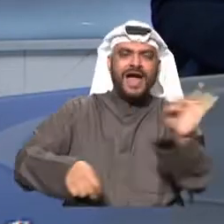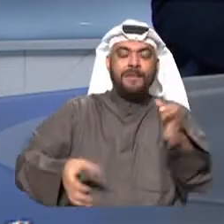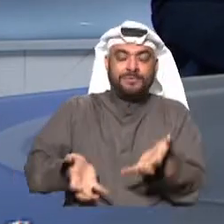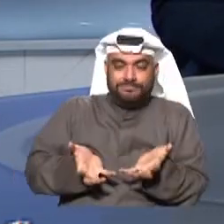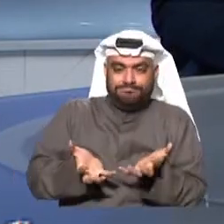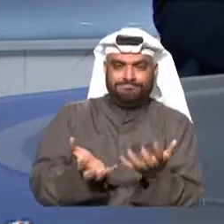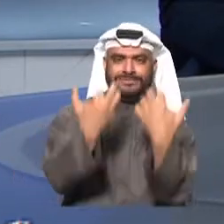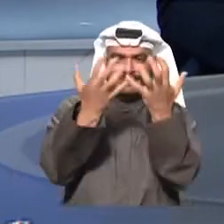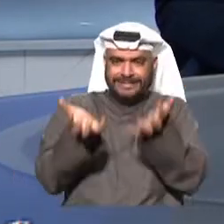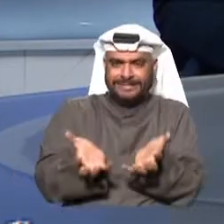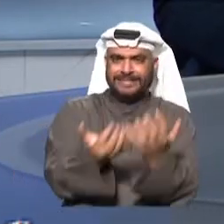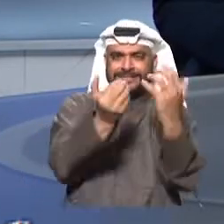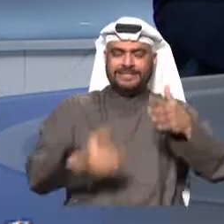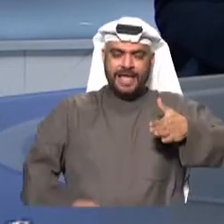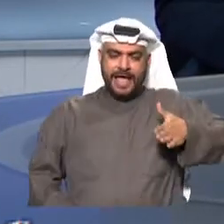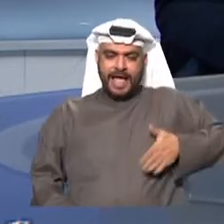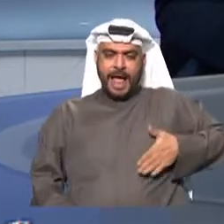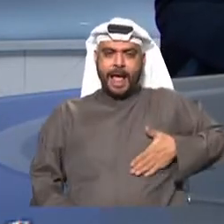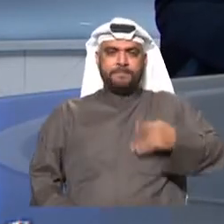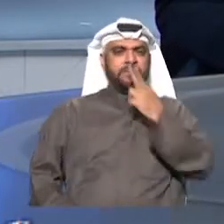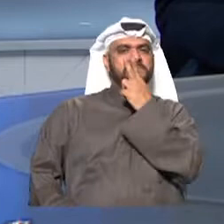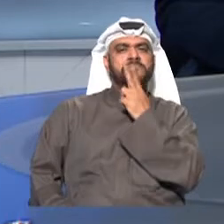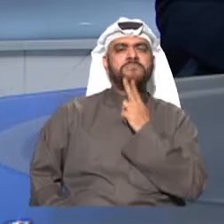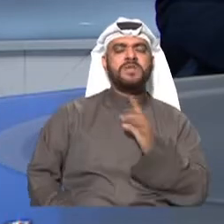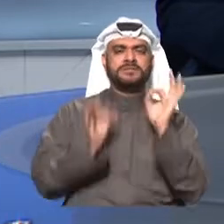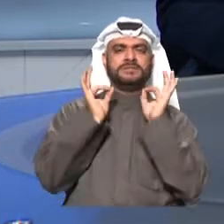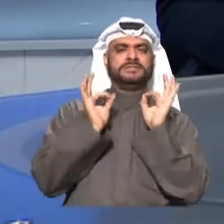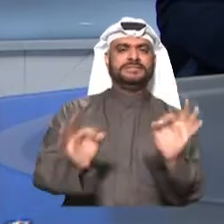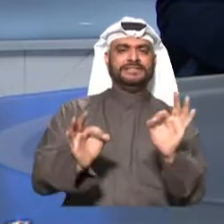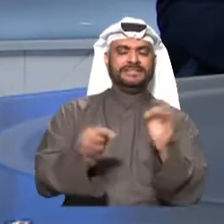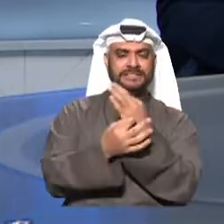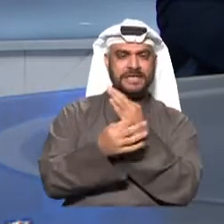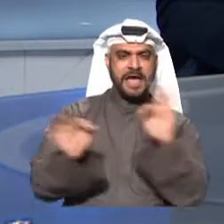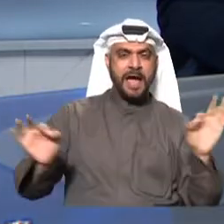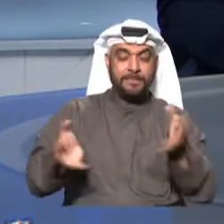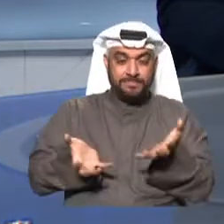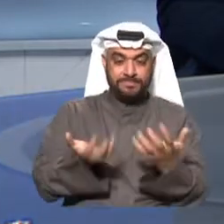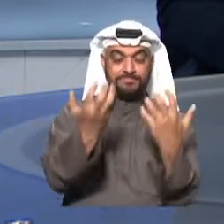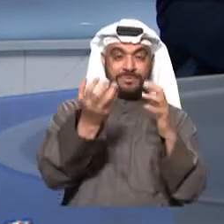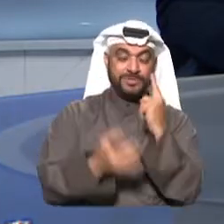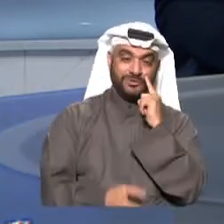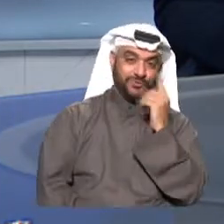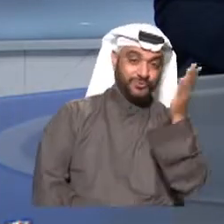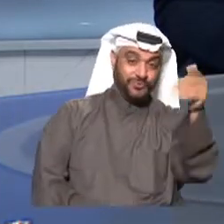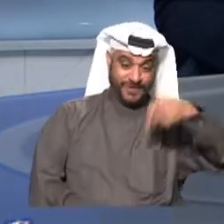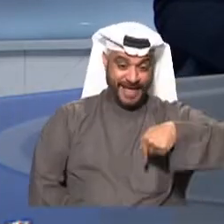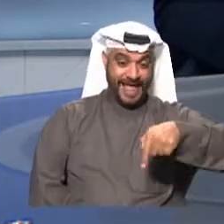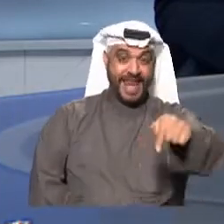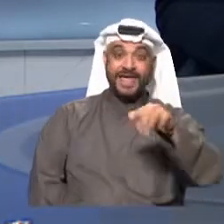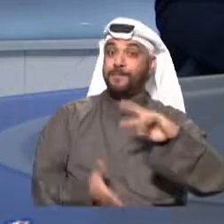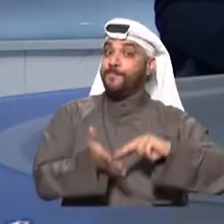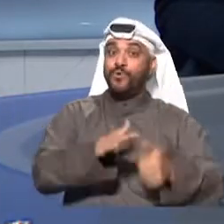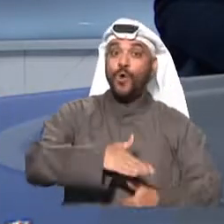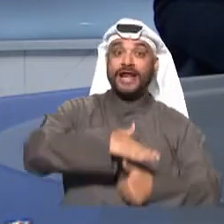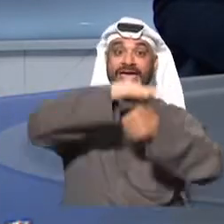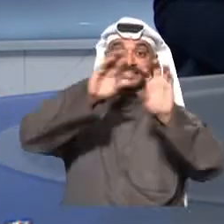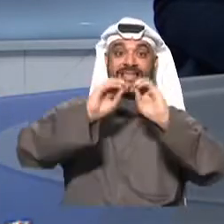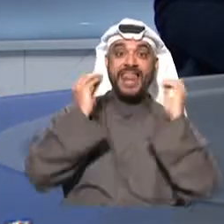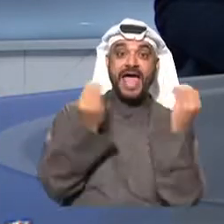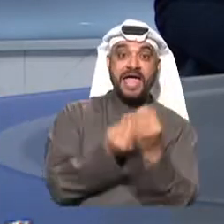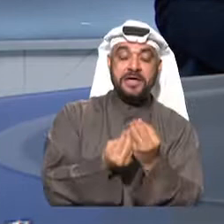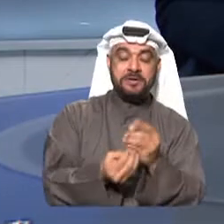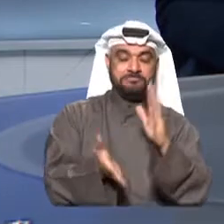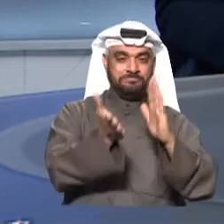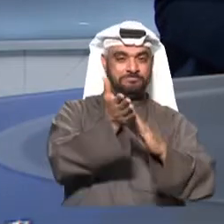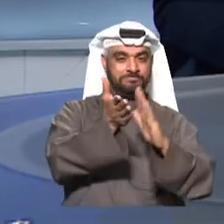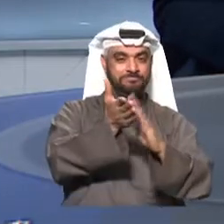تنظيف كبد قادها رئيس الهيئة العامة للزراعة والثروة السمكية الشيخ محمد اليوسف، والذي أشاد خلالها بجهود